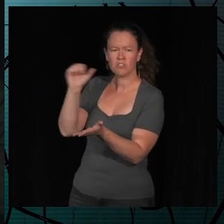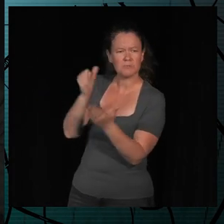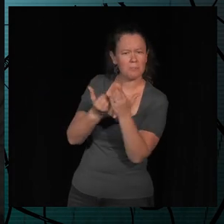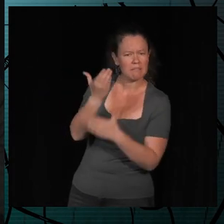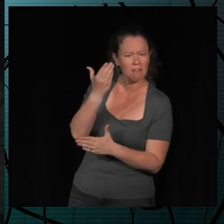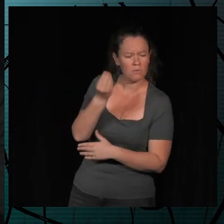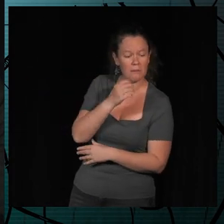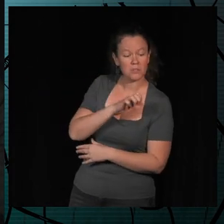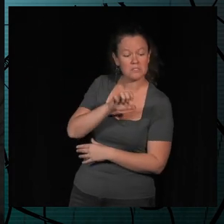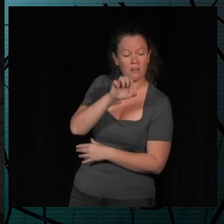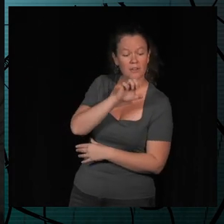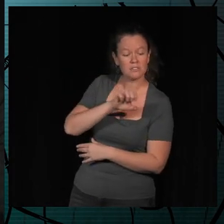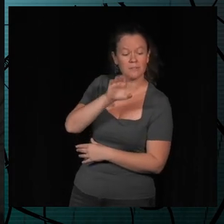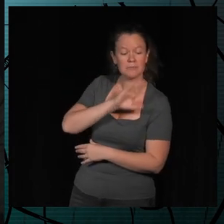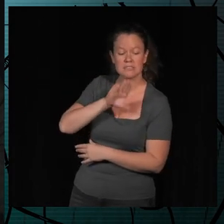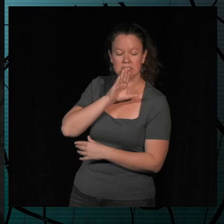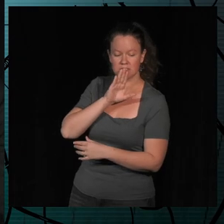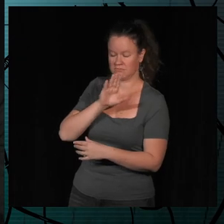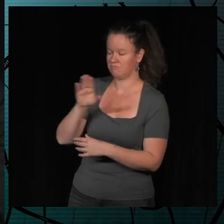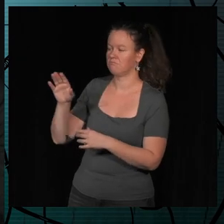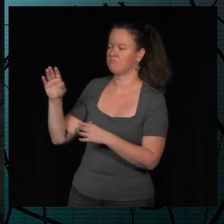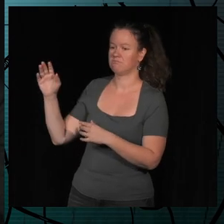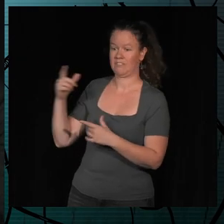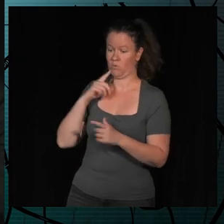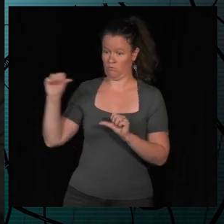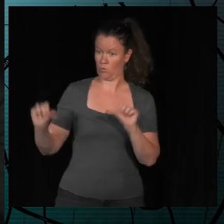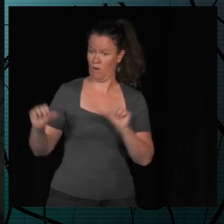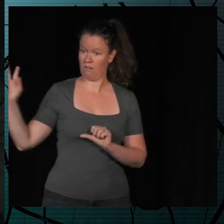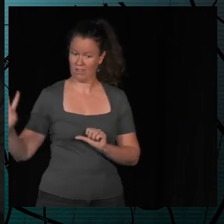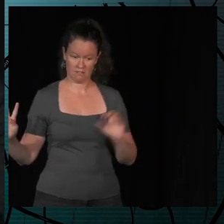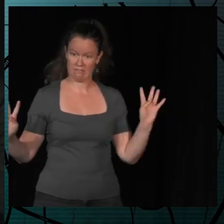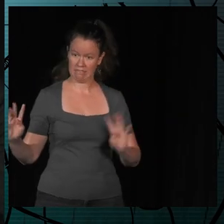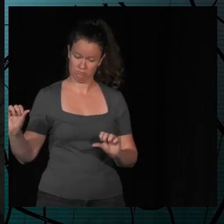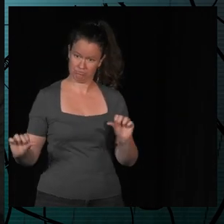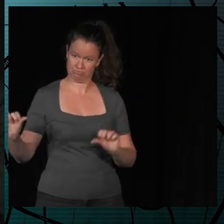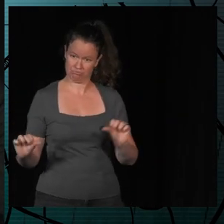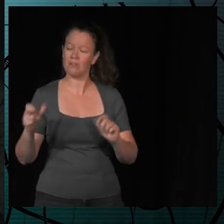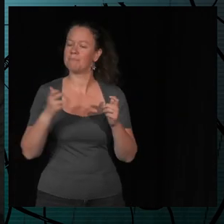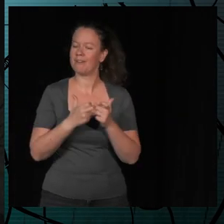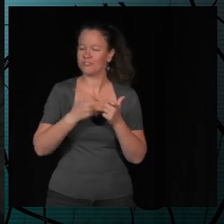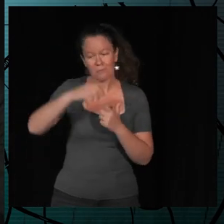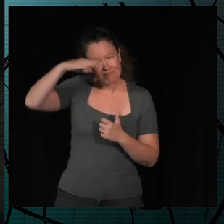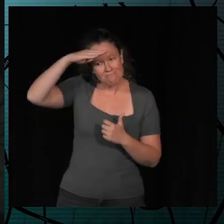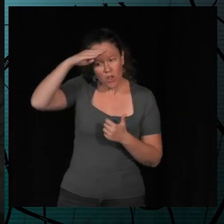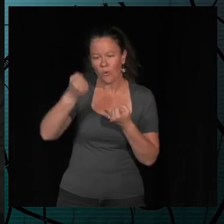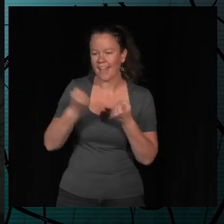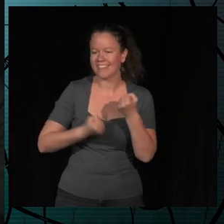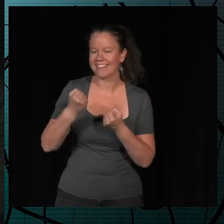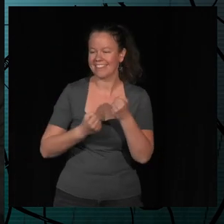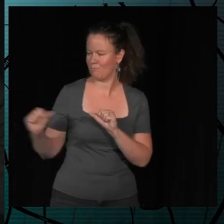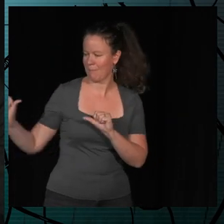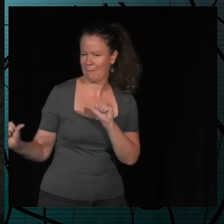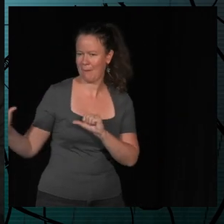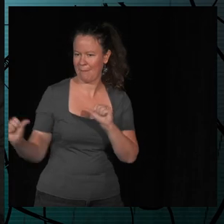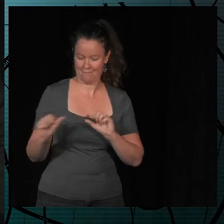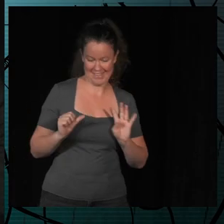ça c'estàd qu'ils font des lanes à quatre contre qu ils jouent par exemple à Mario Kart mais en collaboratif quatre collaboratif contre les quatre autres et